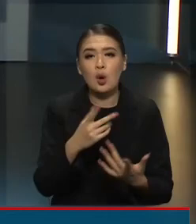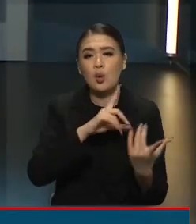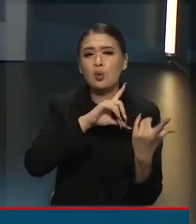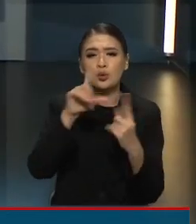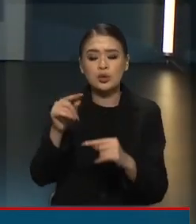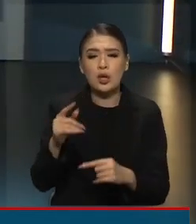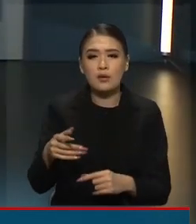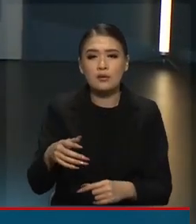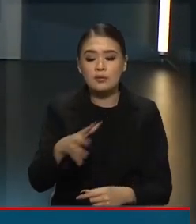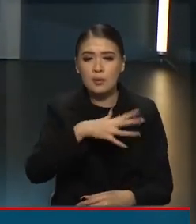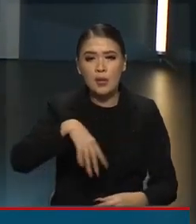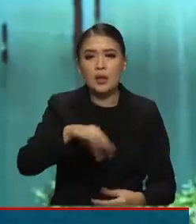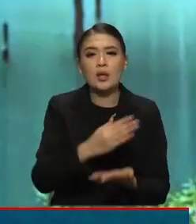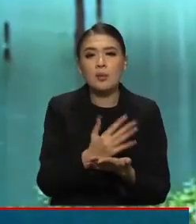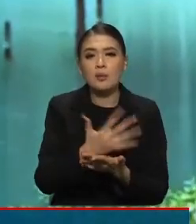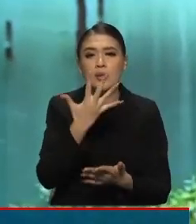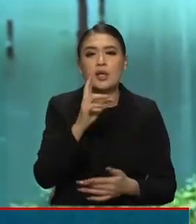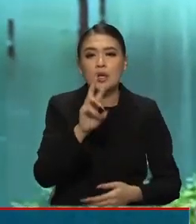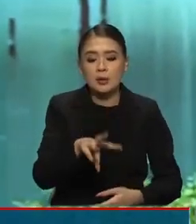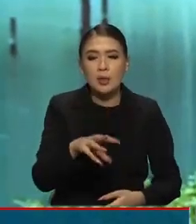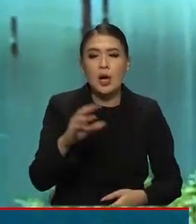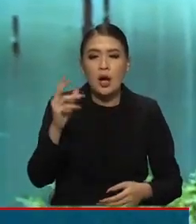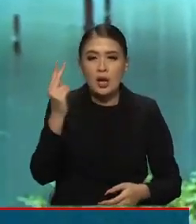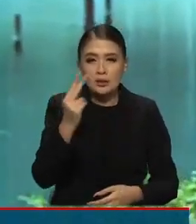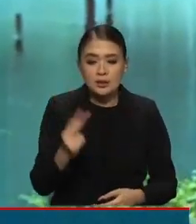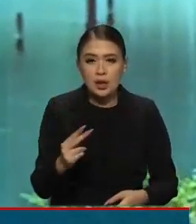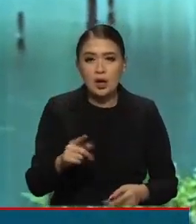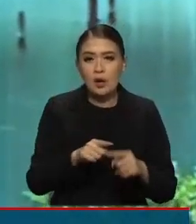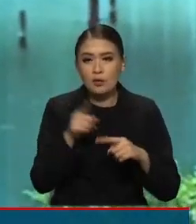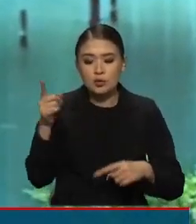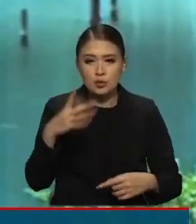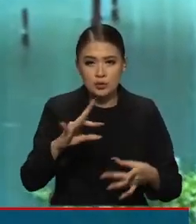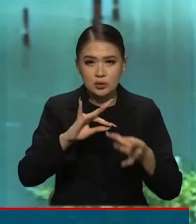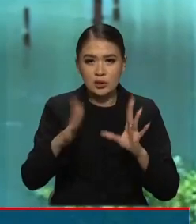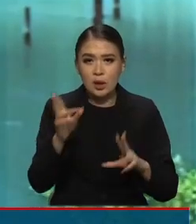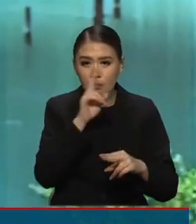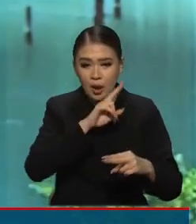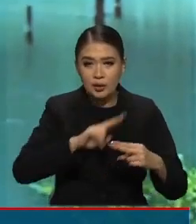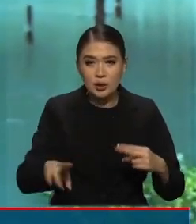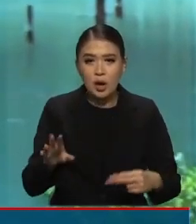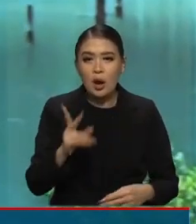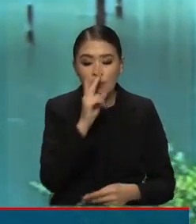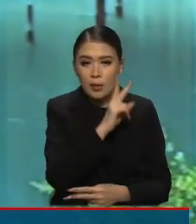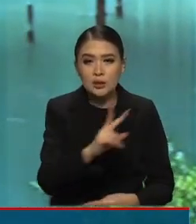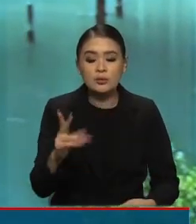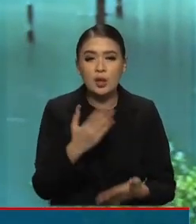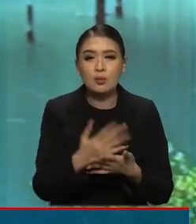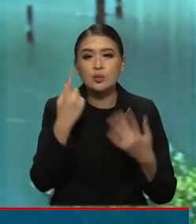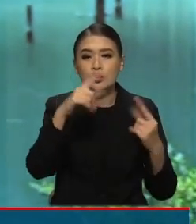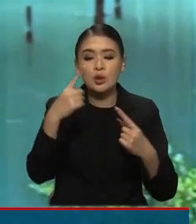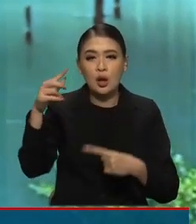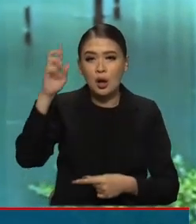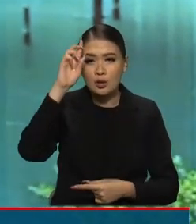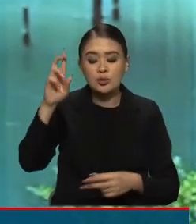расстоянии 5 километров от Астаны, да, мы с вами уже потеряем связь. А посмотрите в других странах, как